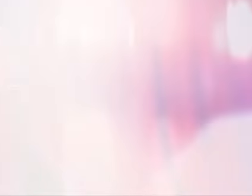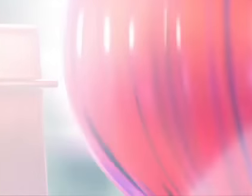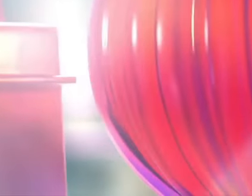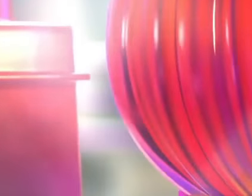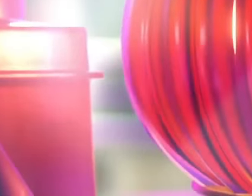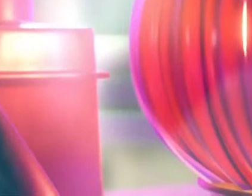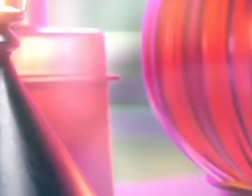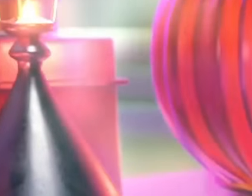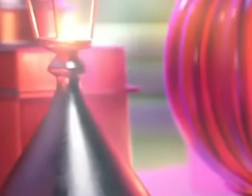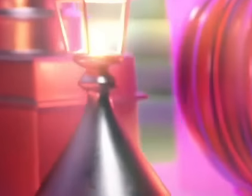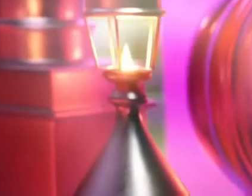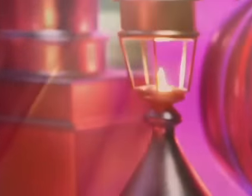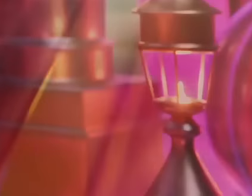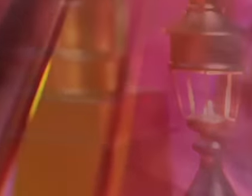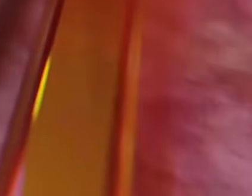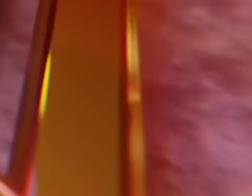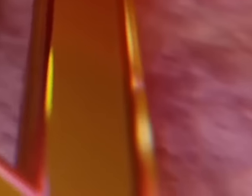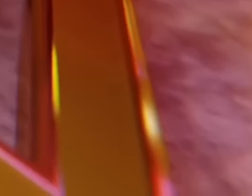هُجَّتَيْنِ